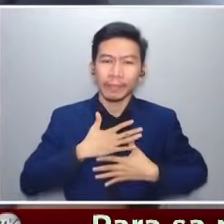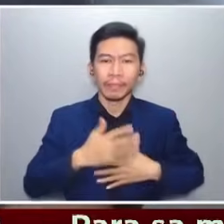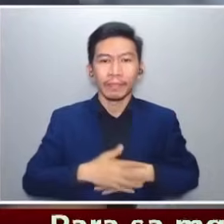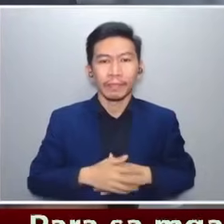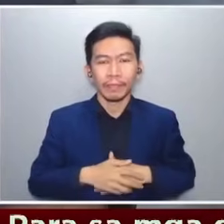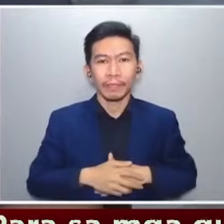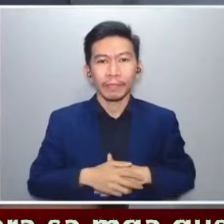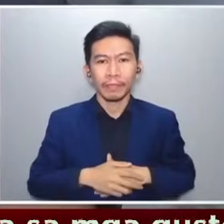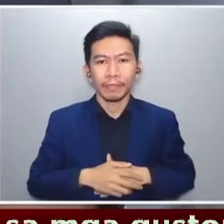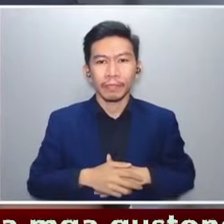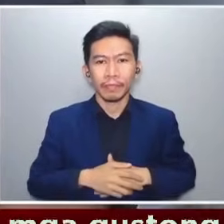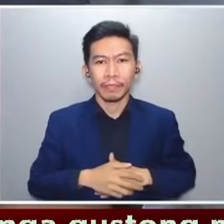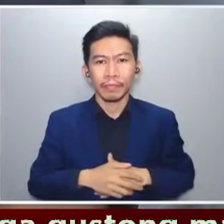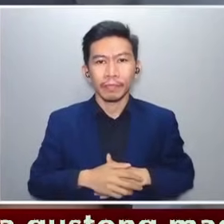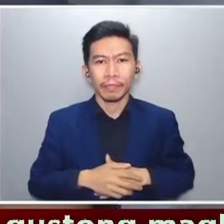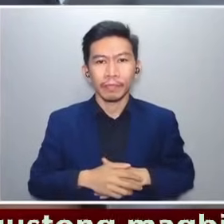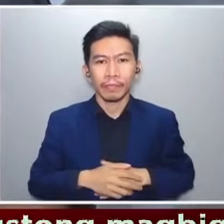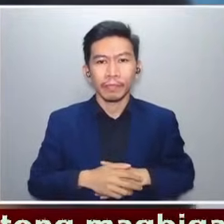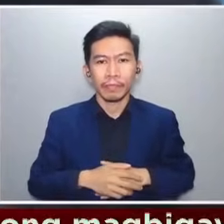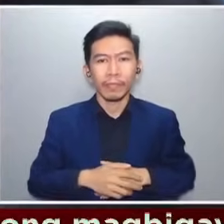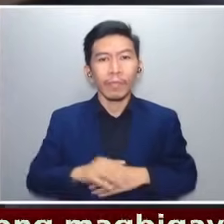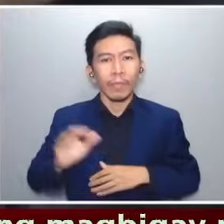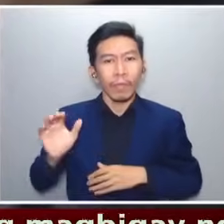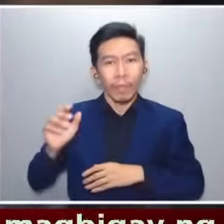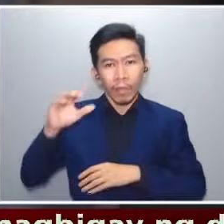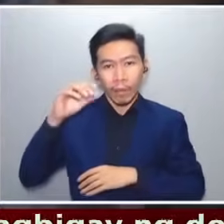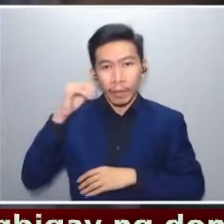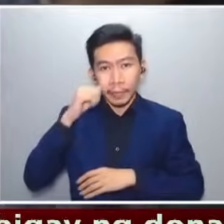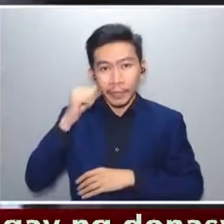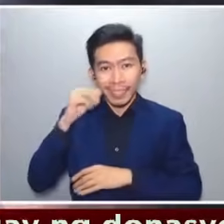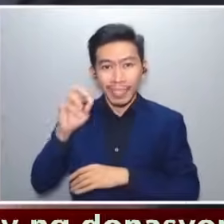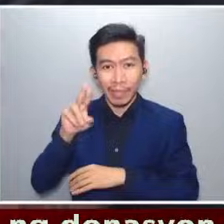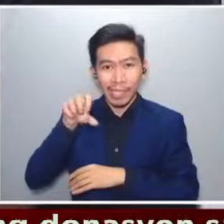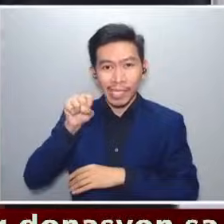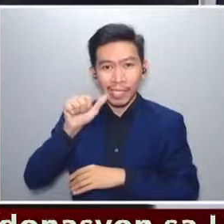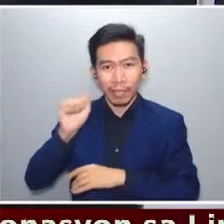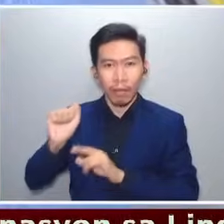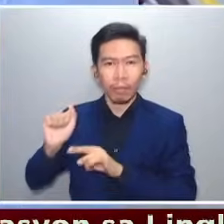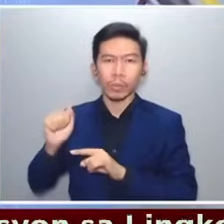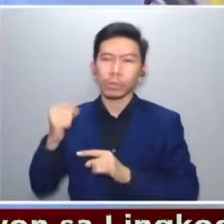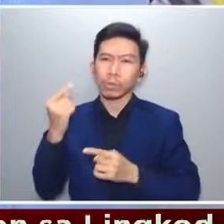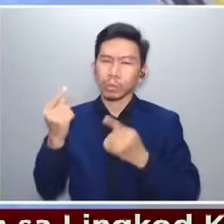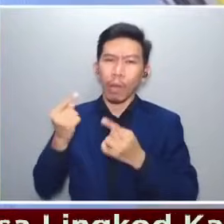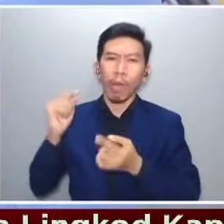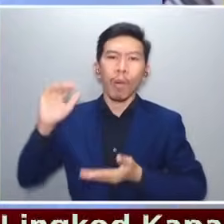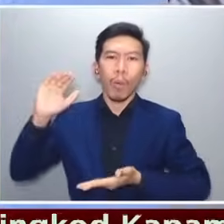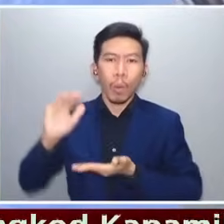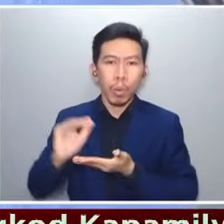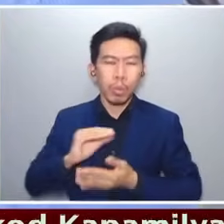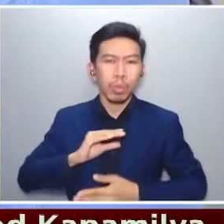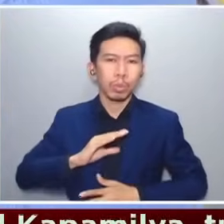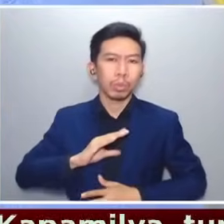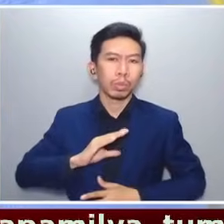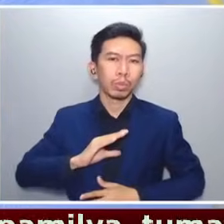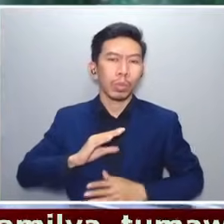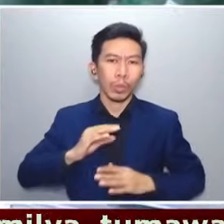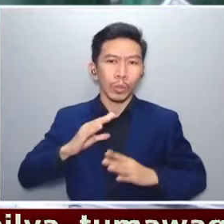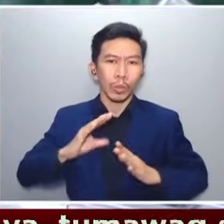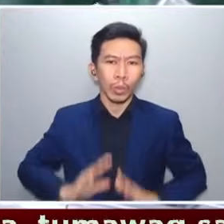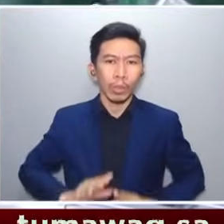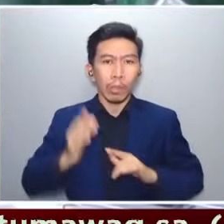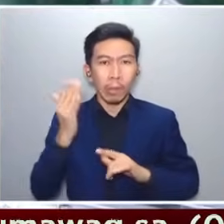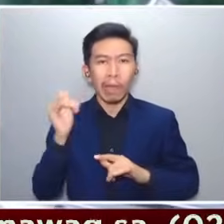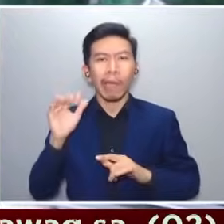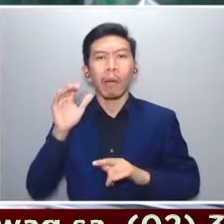Nabawasan ang pagkabalisa ni Marisa nang sa wakas ay naipasok na sa ER sa paggamutan ng Dasmariñas ang kanyang mister na may pneumonia.